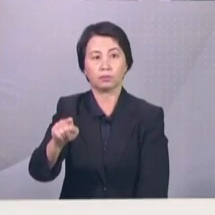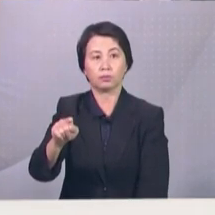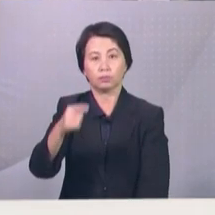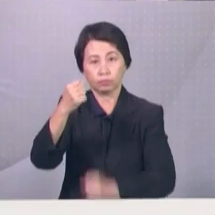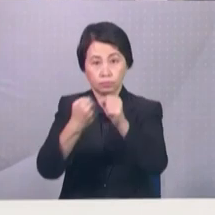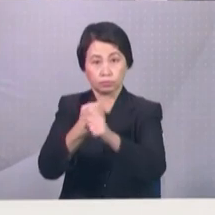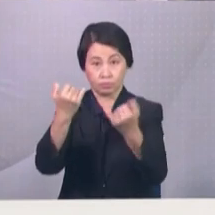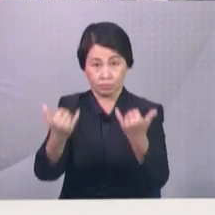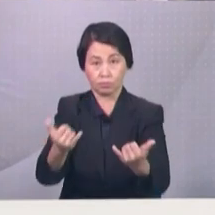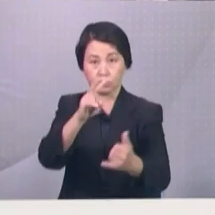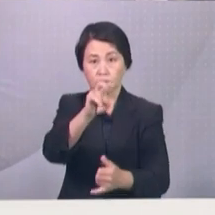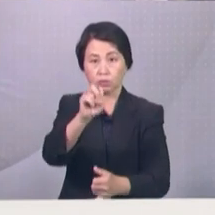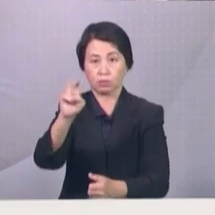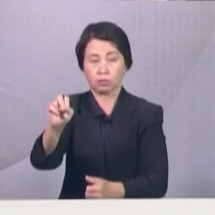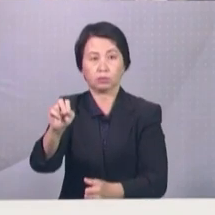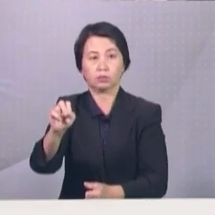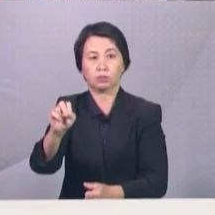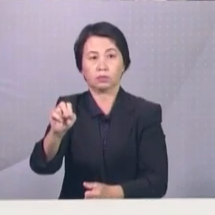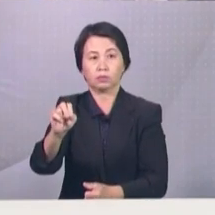Untuk tahun ini form 5 akan